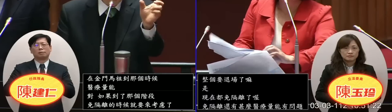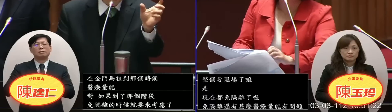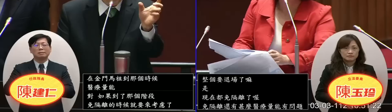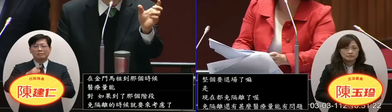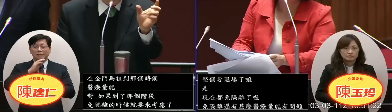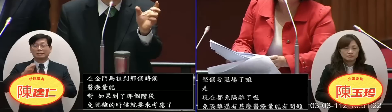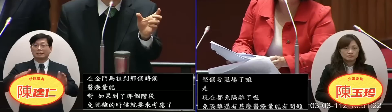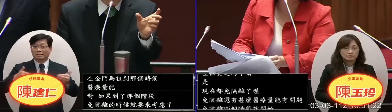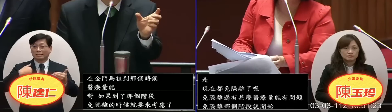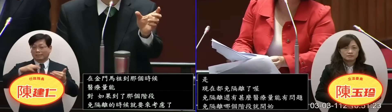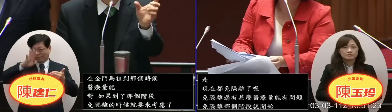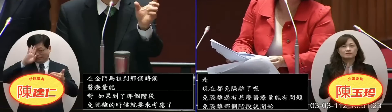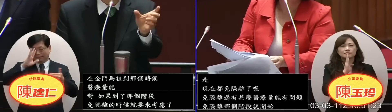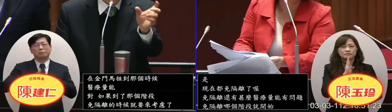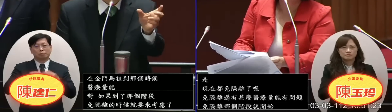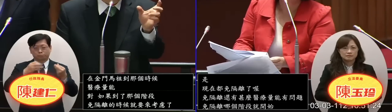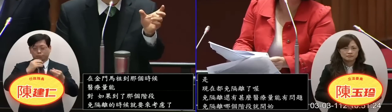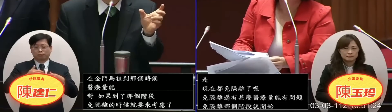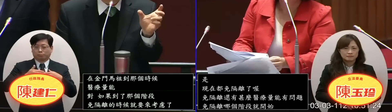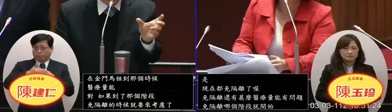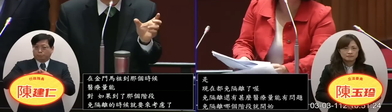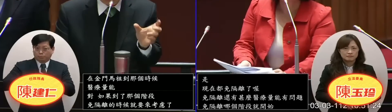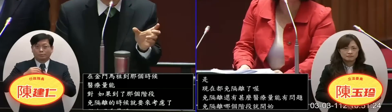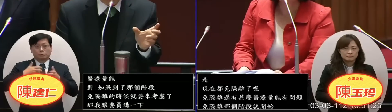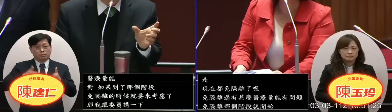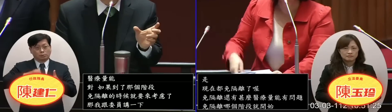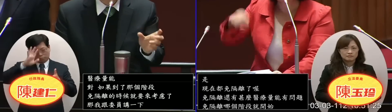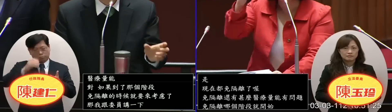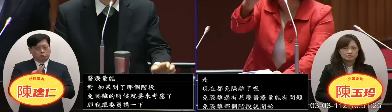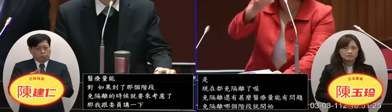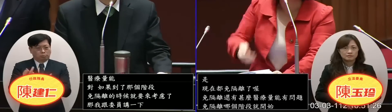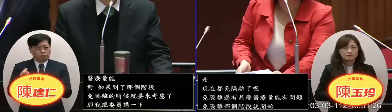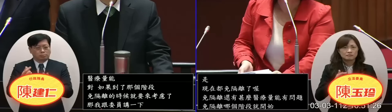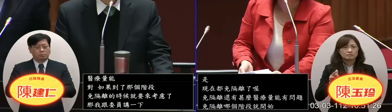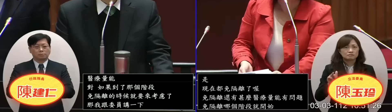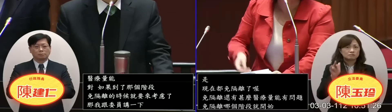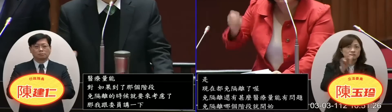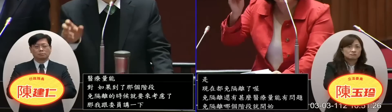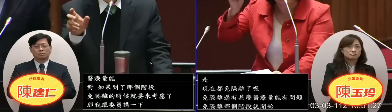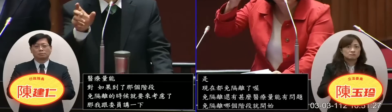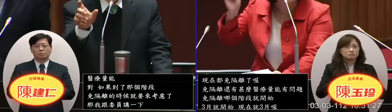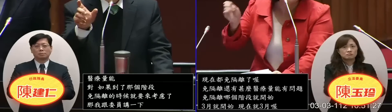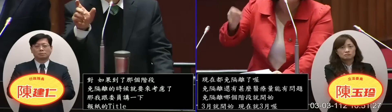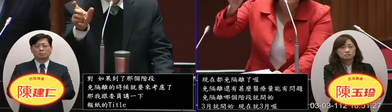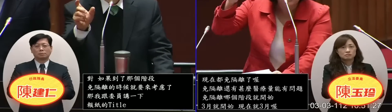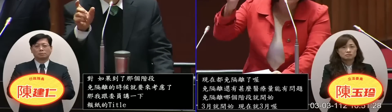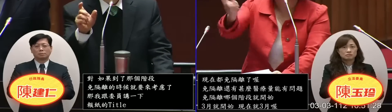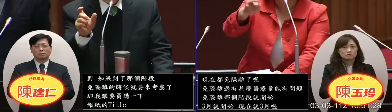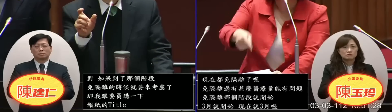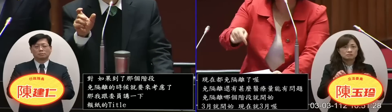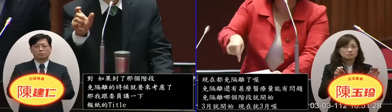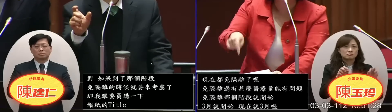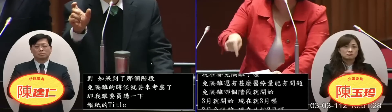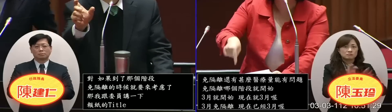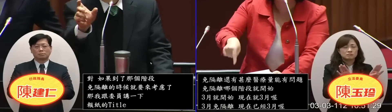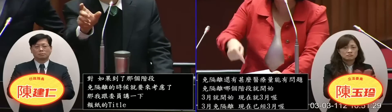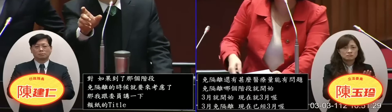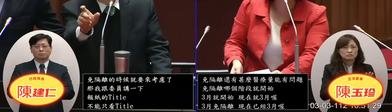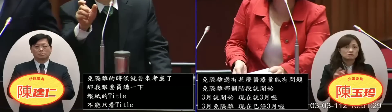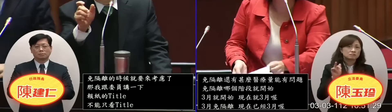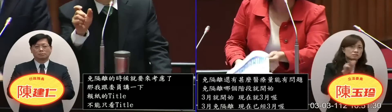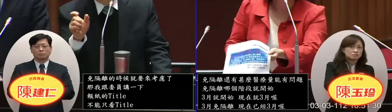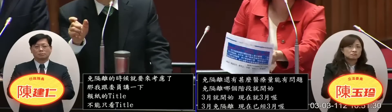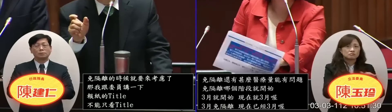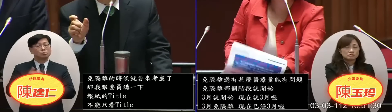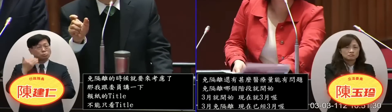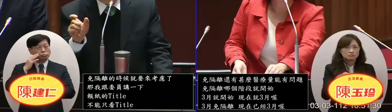是轻症免隔离， 是吗？ 重症还要住院治疗。 那出境跟这个有什么关系？ 从金门出境跟这个有什么